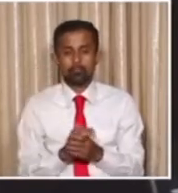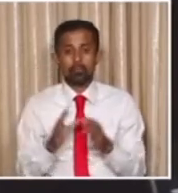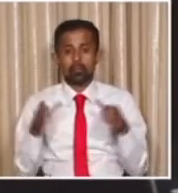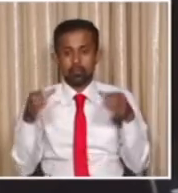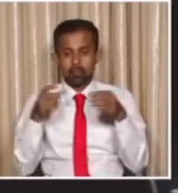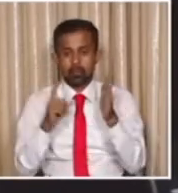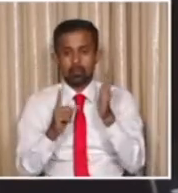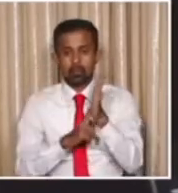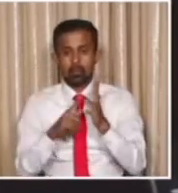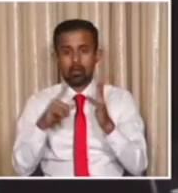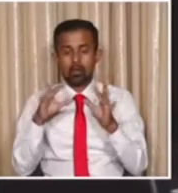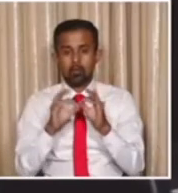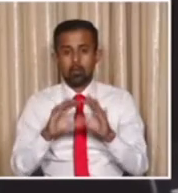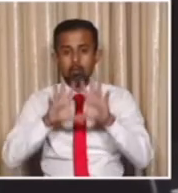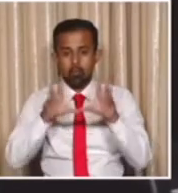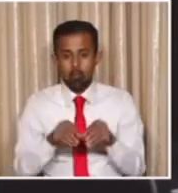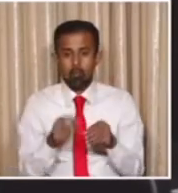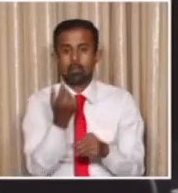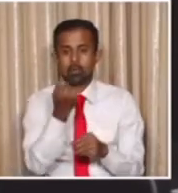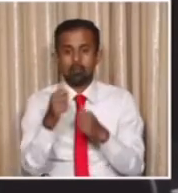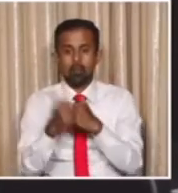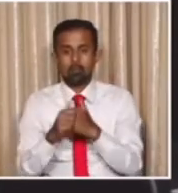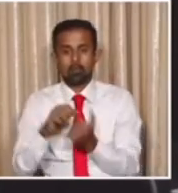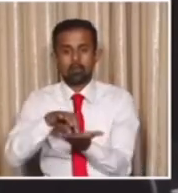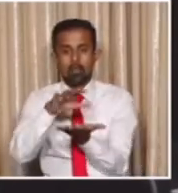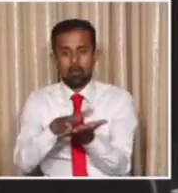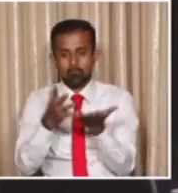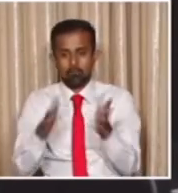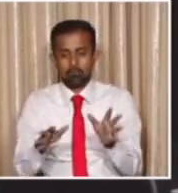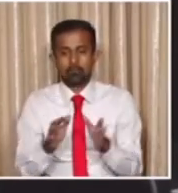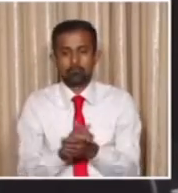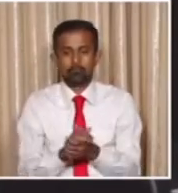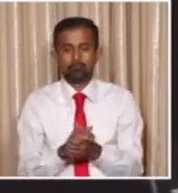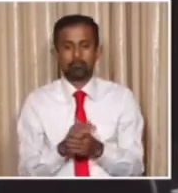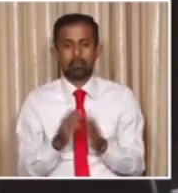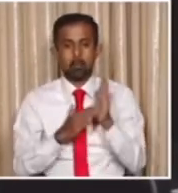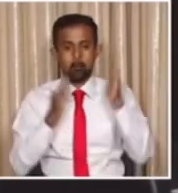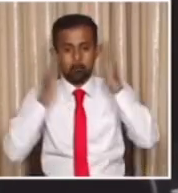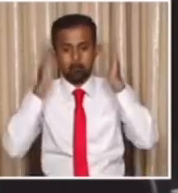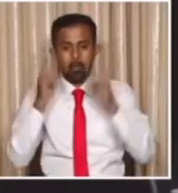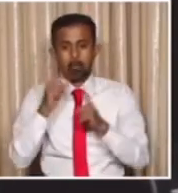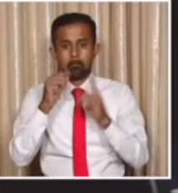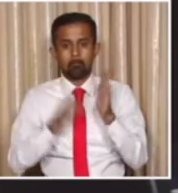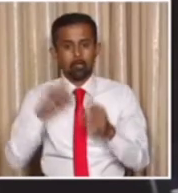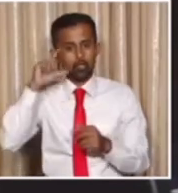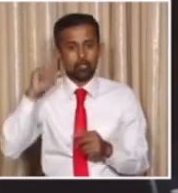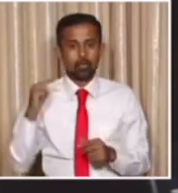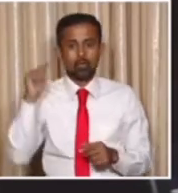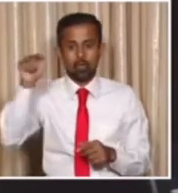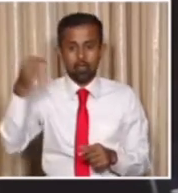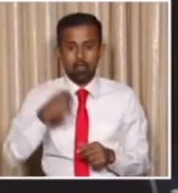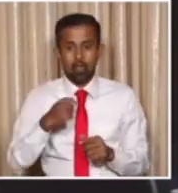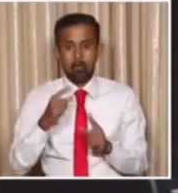අද වෙනම පොදු මුදල් ඒකකයක් ඇති කරන්න තීරණය කරලා තියෙනවා ඒ වගේම මැලේසියාවේ අගමැතිතුමා චීනයට ගිහිල්ලා ඇවිල්ලා